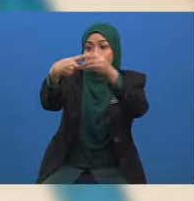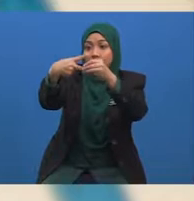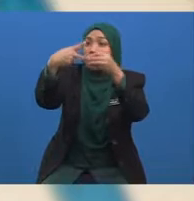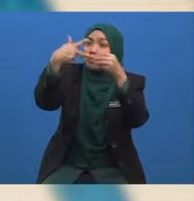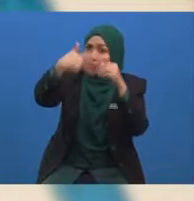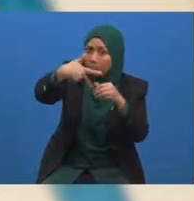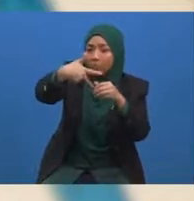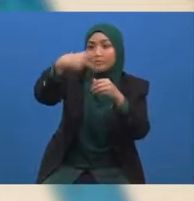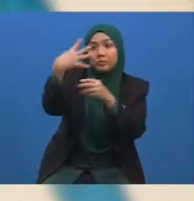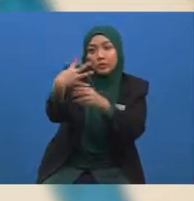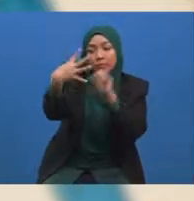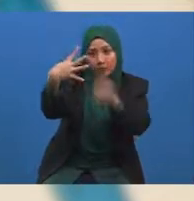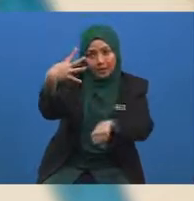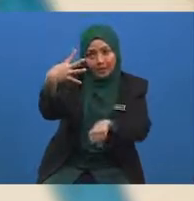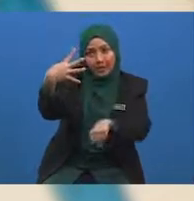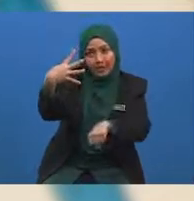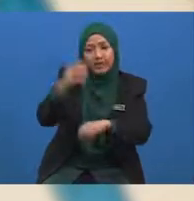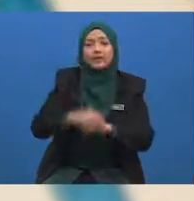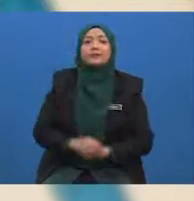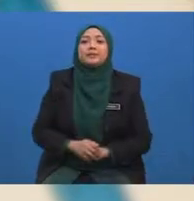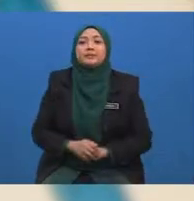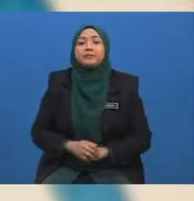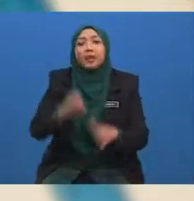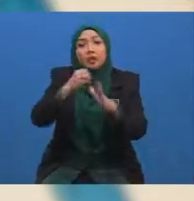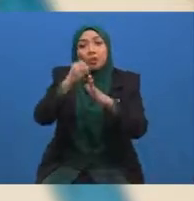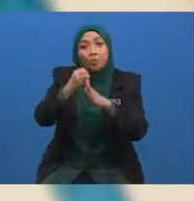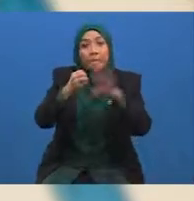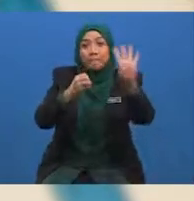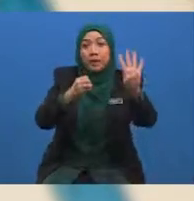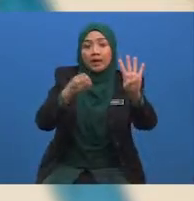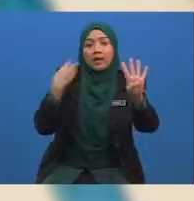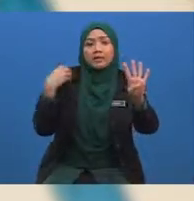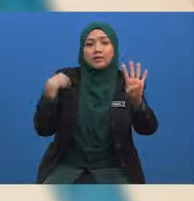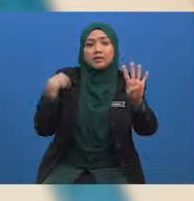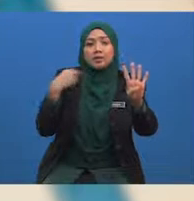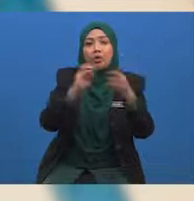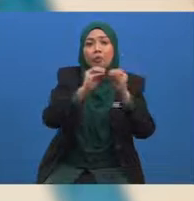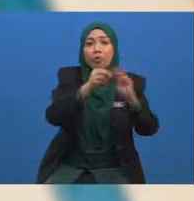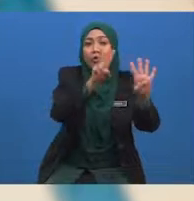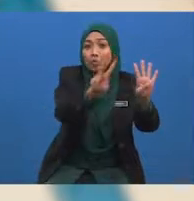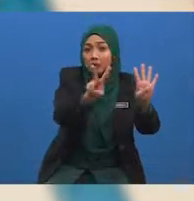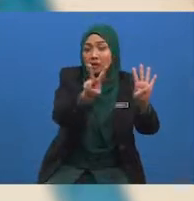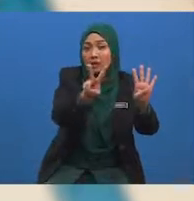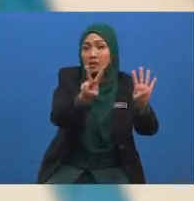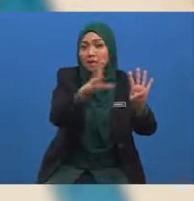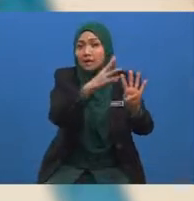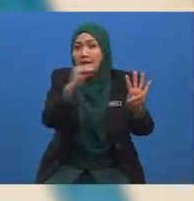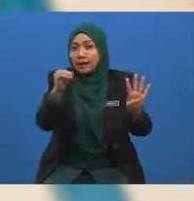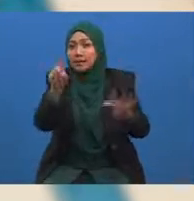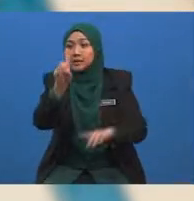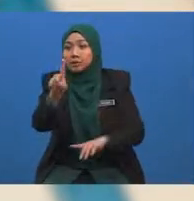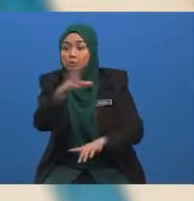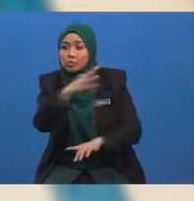Atau 4 mempunyai faktor 2 selain daripada 1 dan 4.